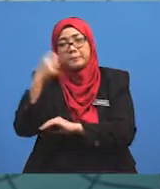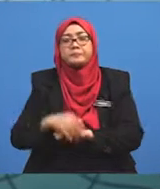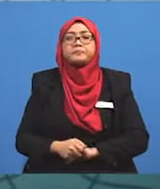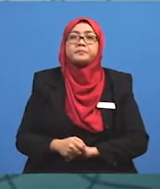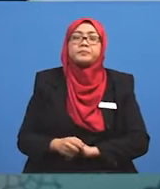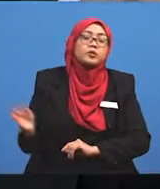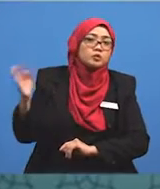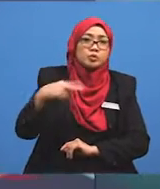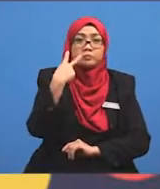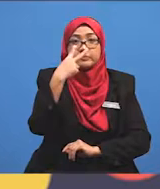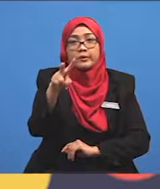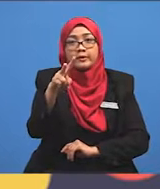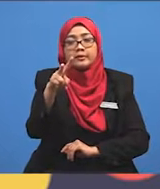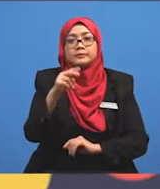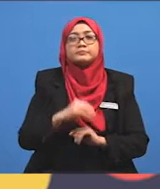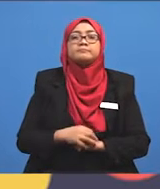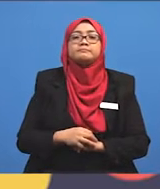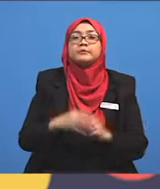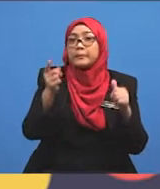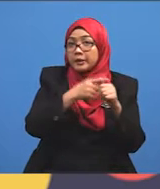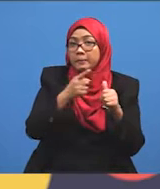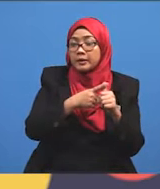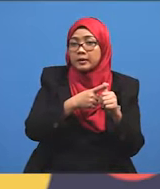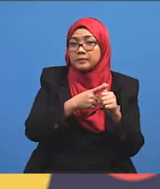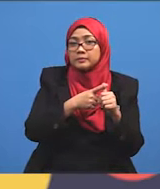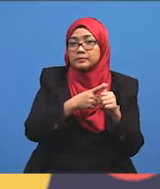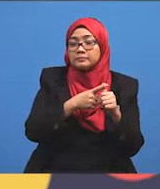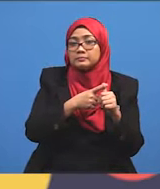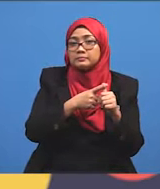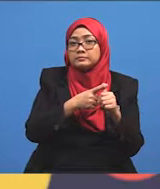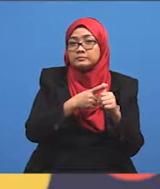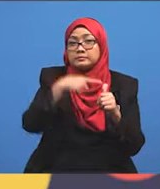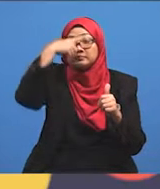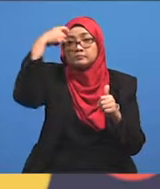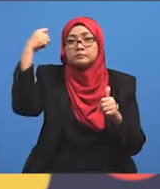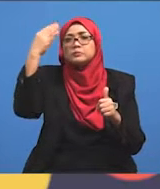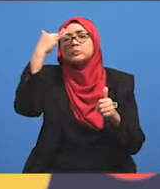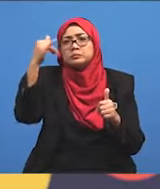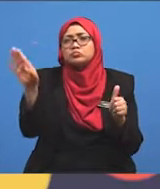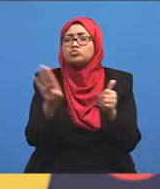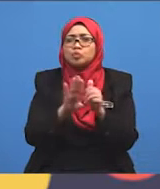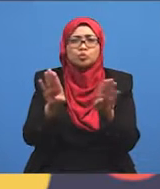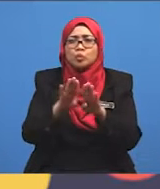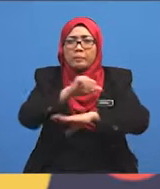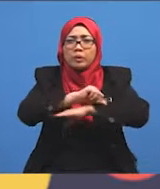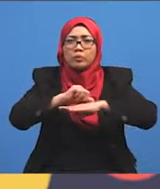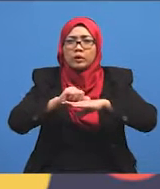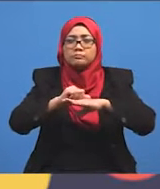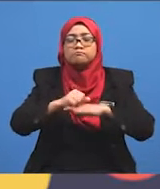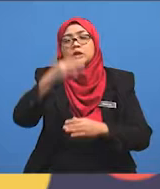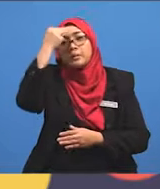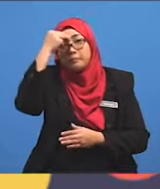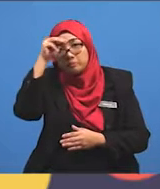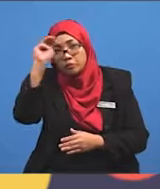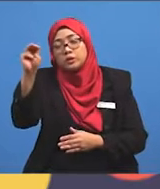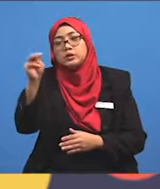Jom kita lihat. Yang pertama, hikmah diwajibkan menutup aurat ialah memuliakan manusia sebagai